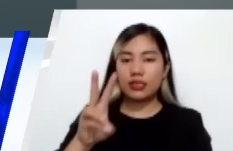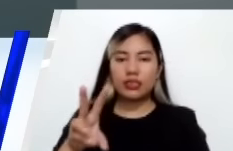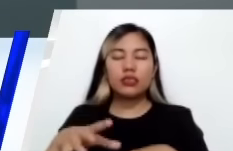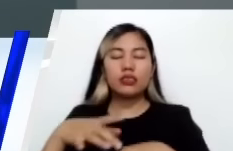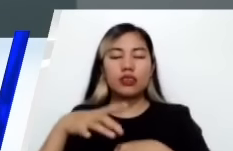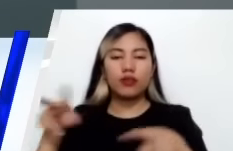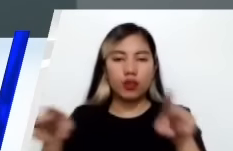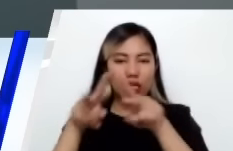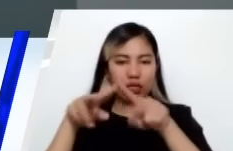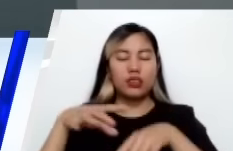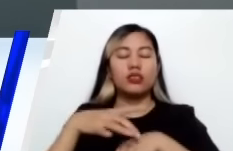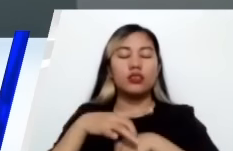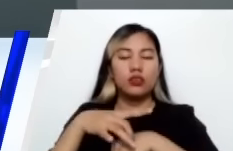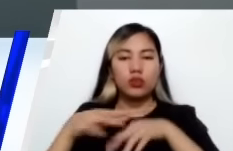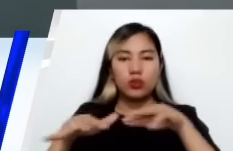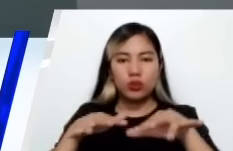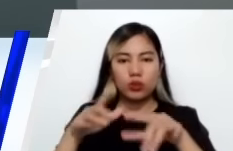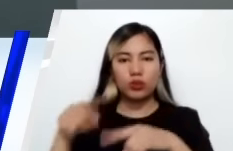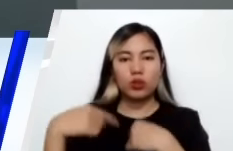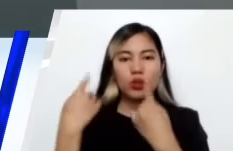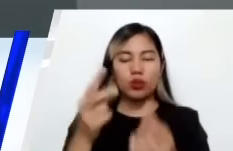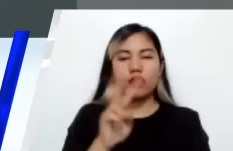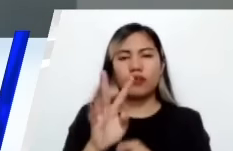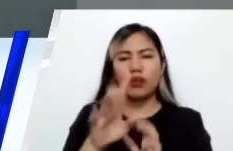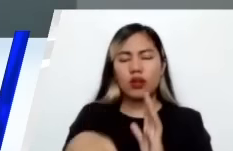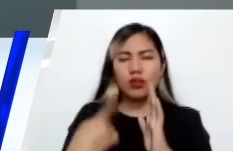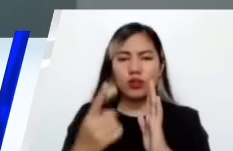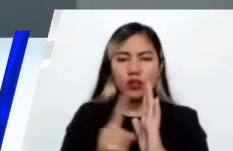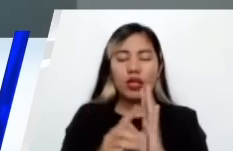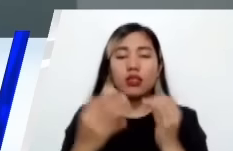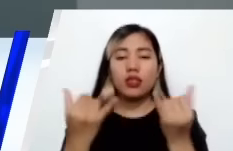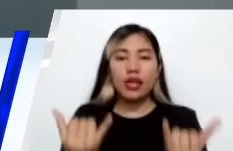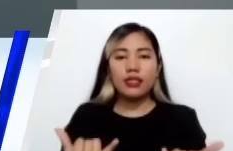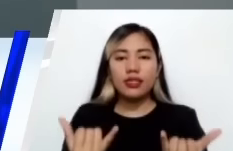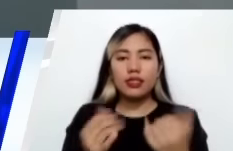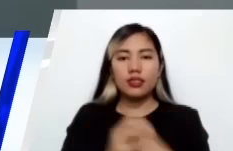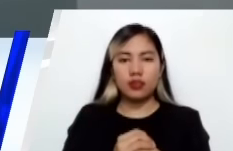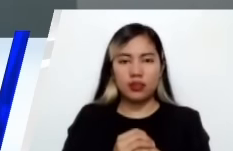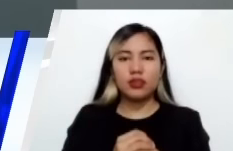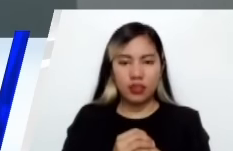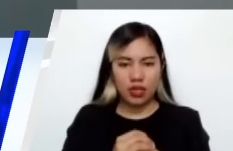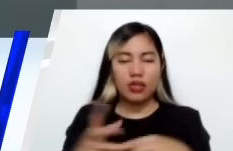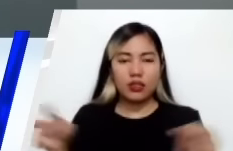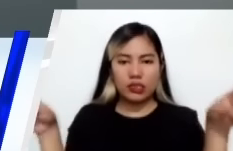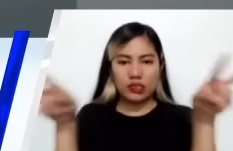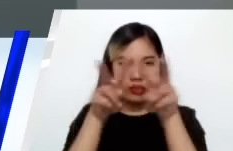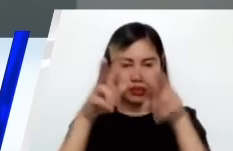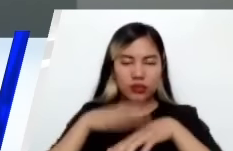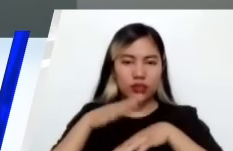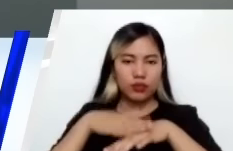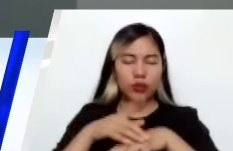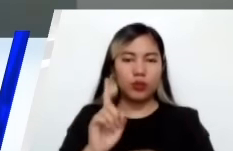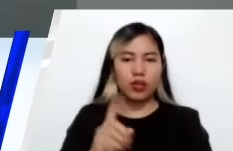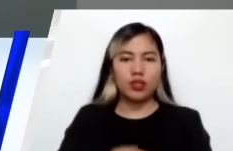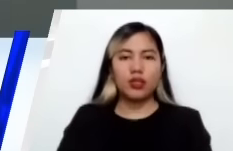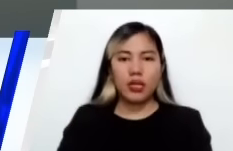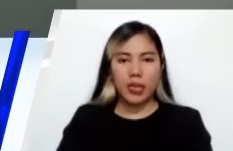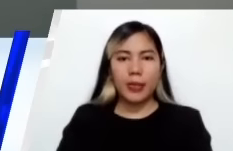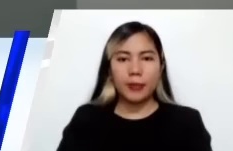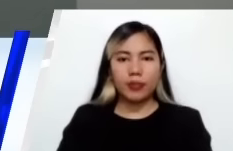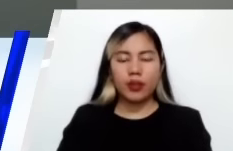na 24 oras. Sa ngayon, nananatili ang bulkan sa Alert Level 1, ibig sabihin bawal pumasok sa Permanent